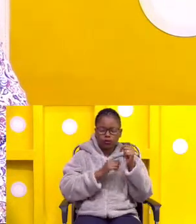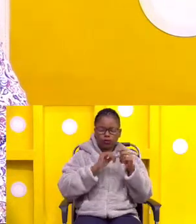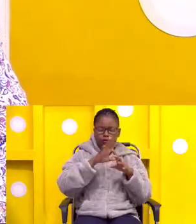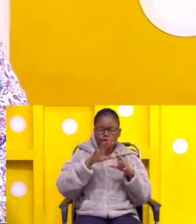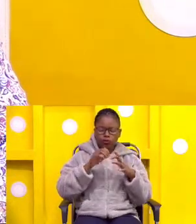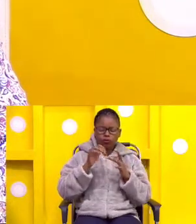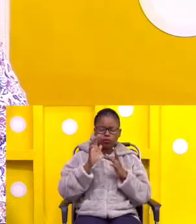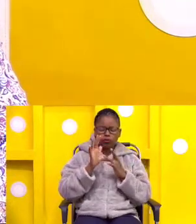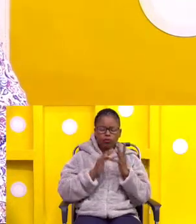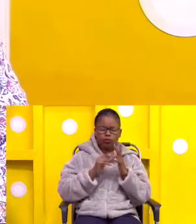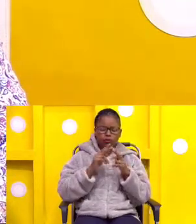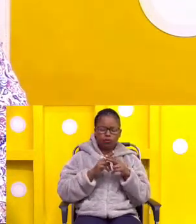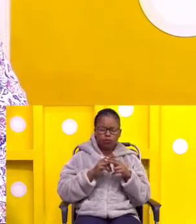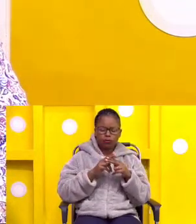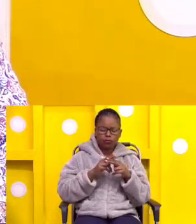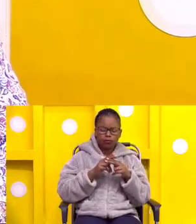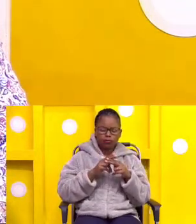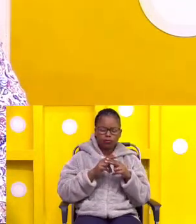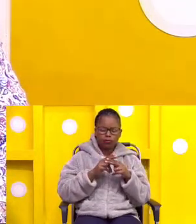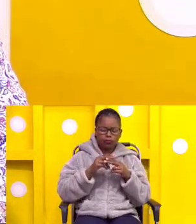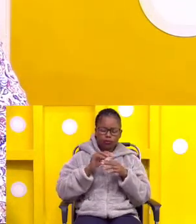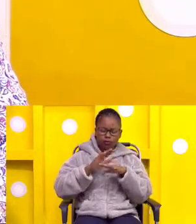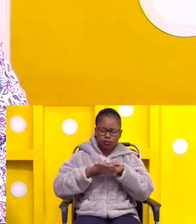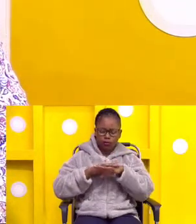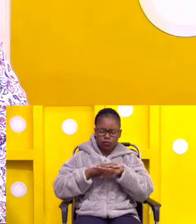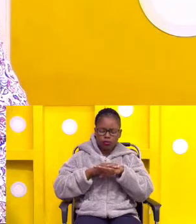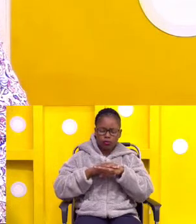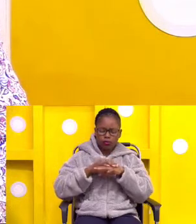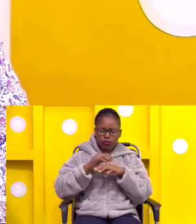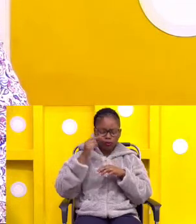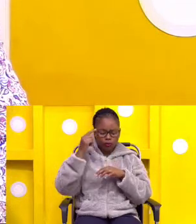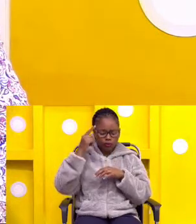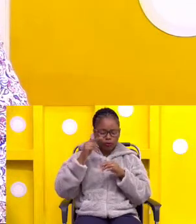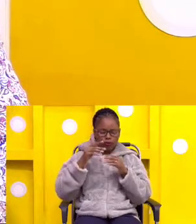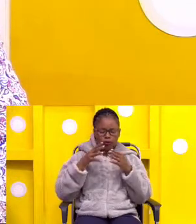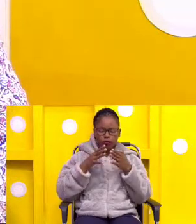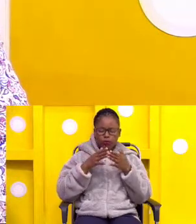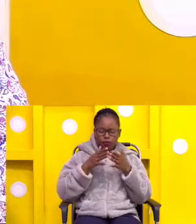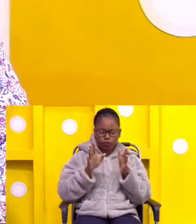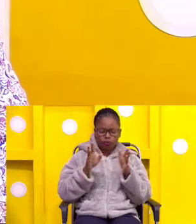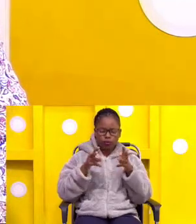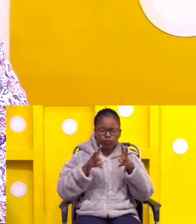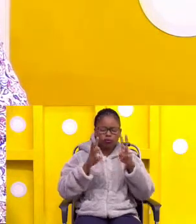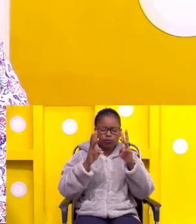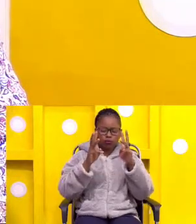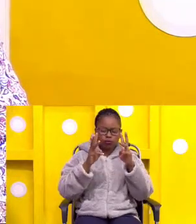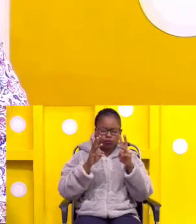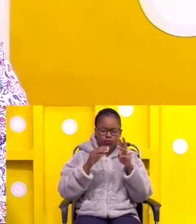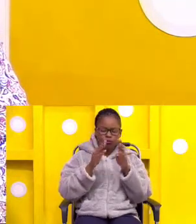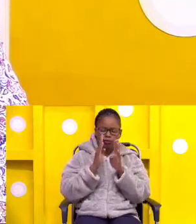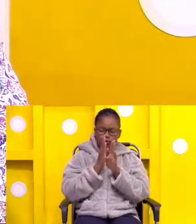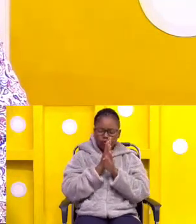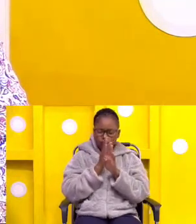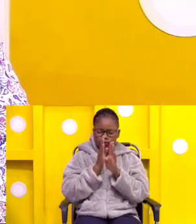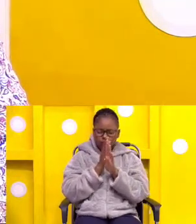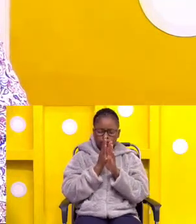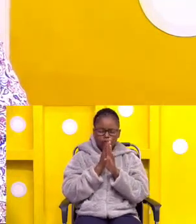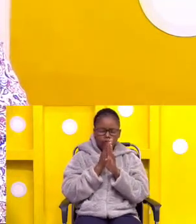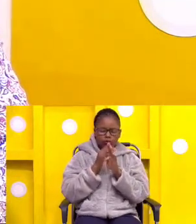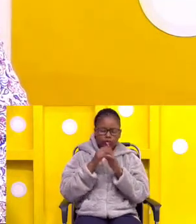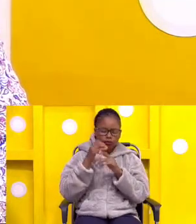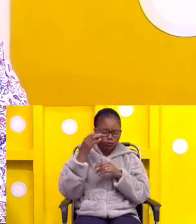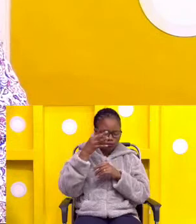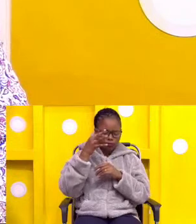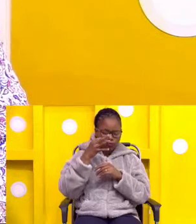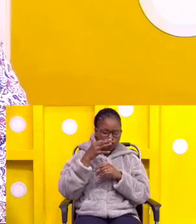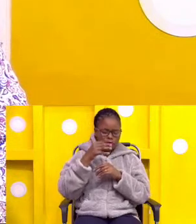wa rĩtwa rĩa Jesu. Nĩ wega nĩ tondũ wa njĩra iria ũhingũrĩte cia ũtungata ũyũ. Twacihitha thakame-inĩ ya Jesu Kristo mũrũ wa